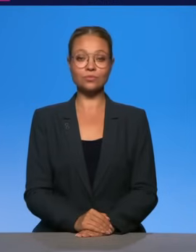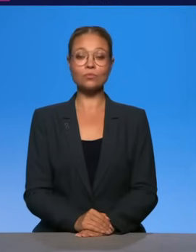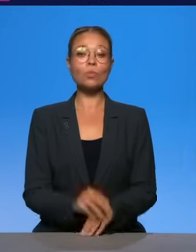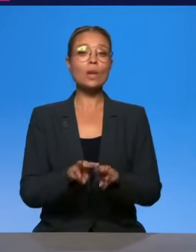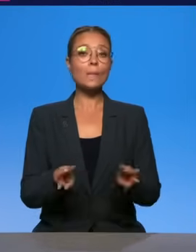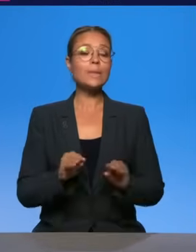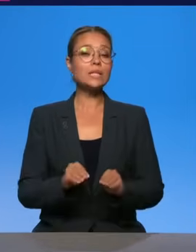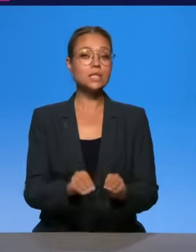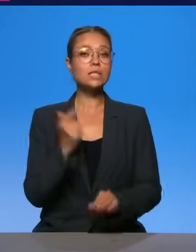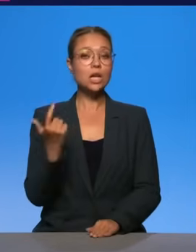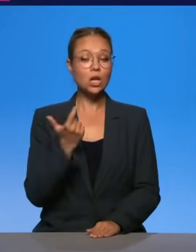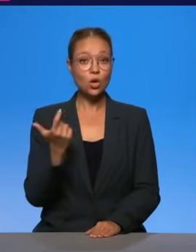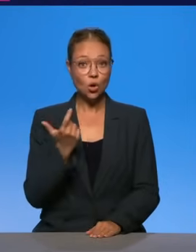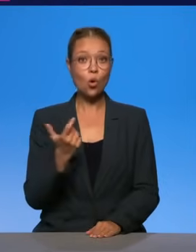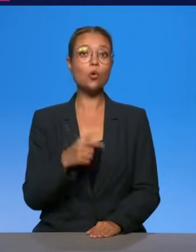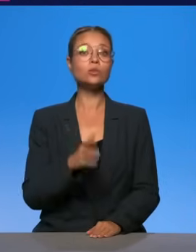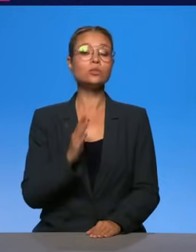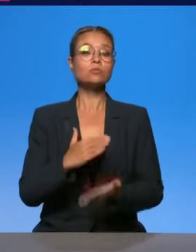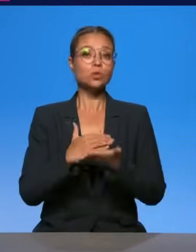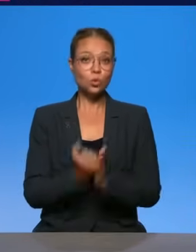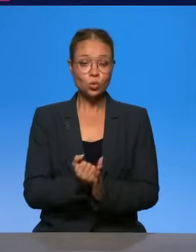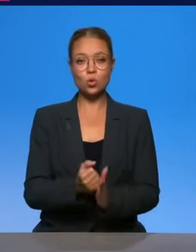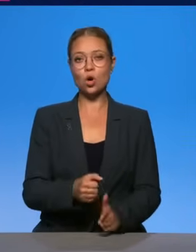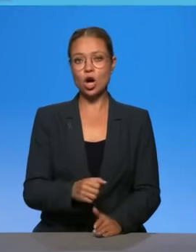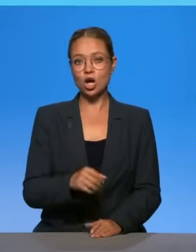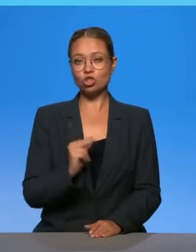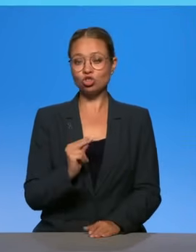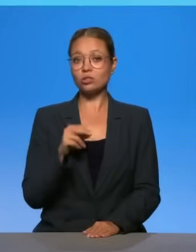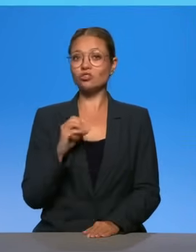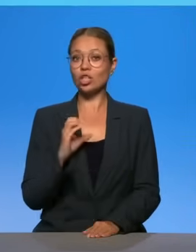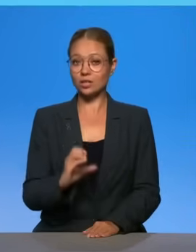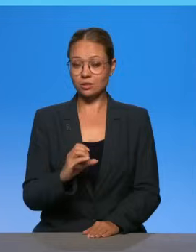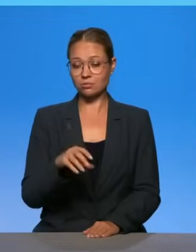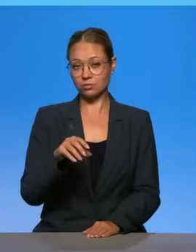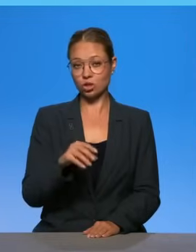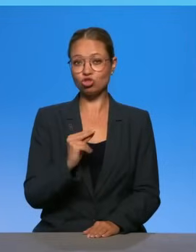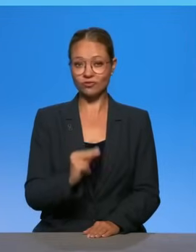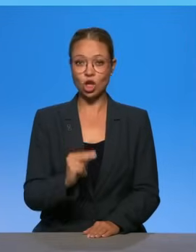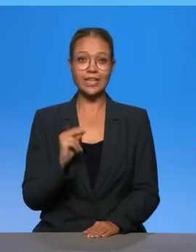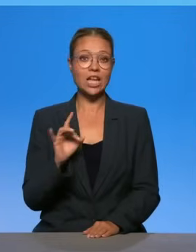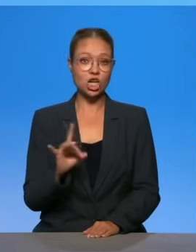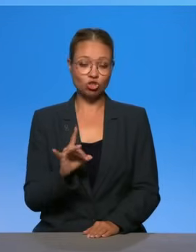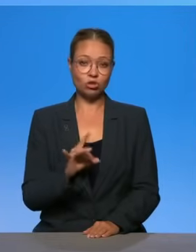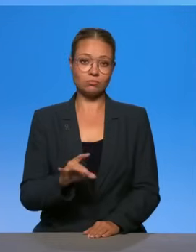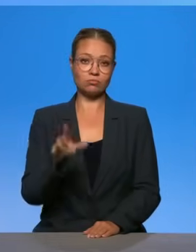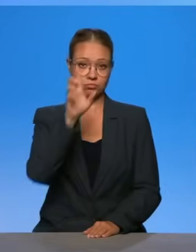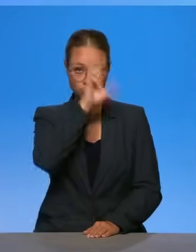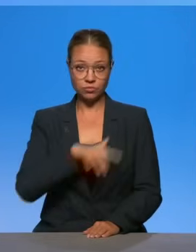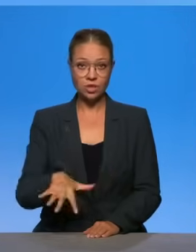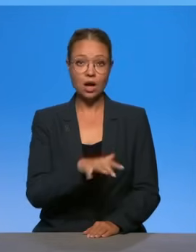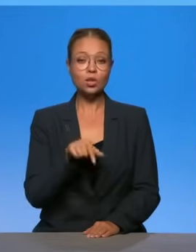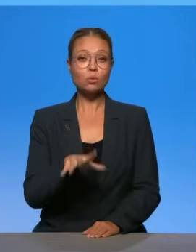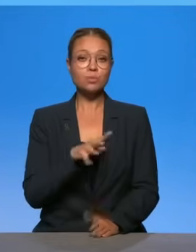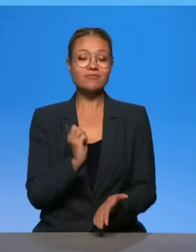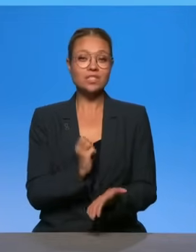Минсельхоз ведет федеральный режим чрезвычайной ситуации из-за майских заморозков, которые накрыли центральную Россию. Прогноз